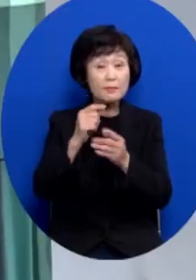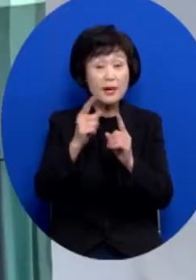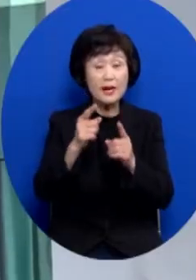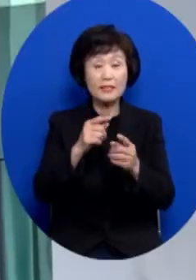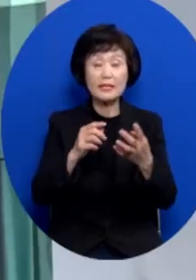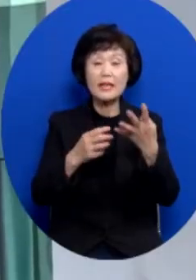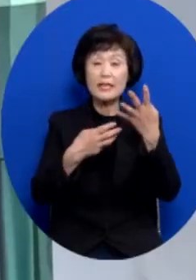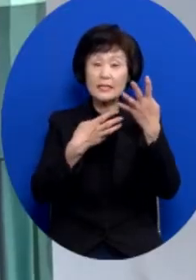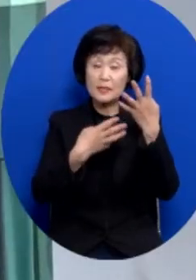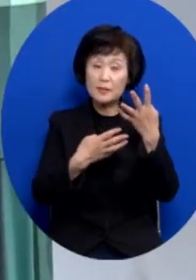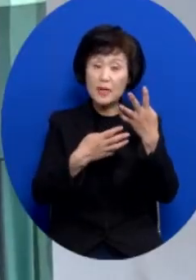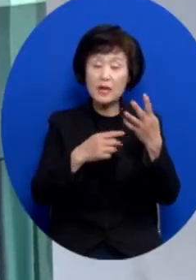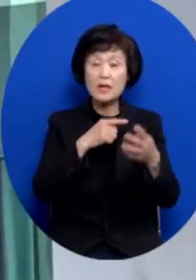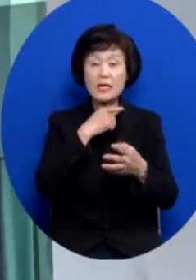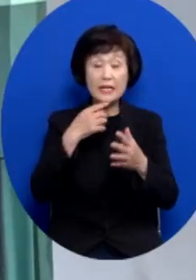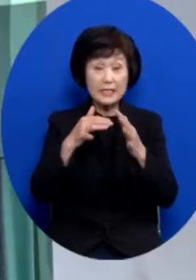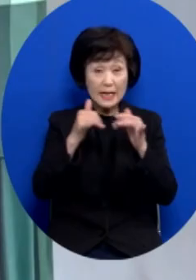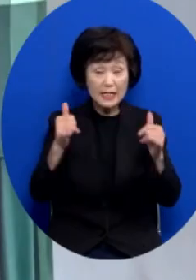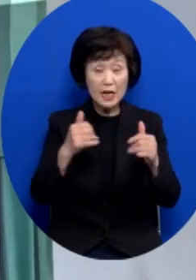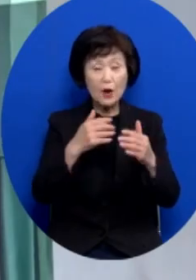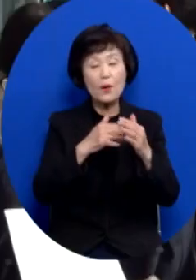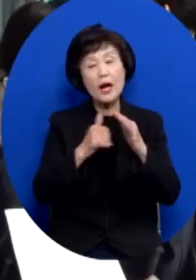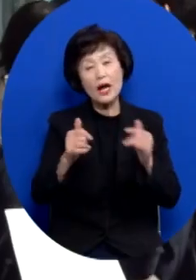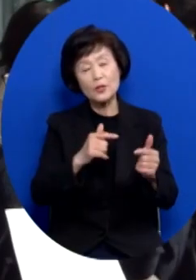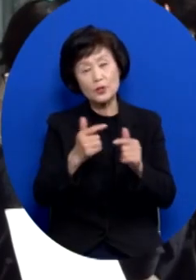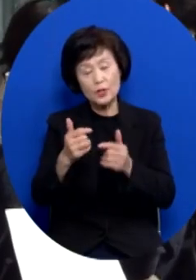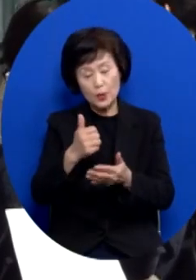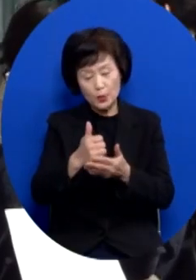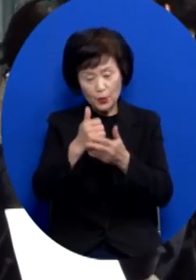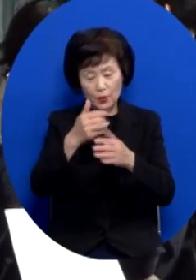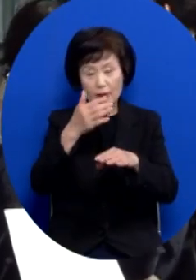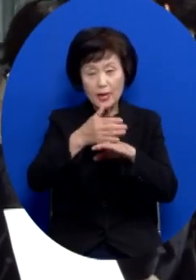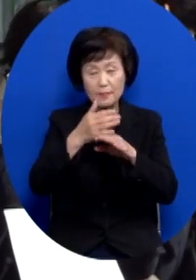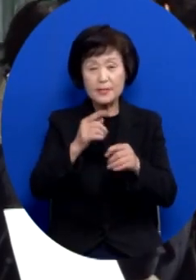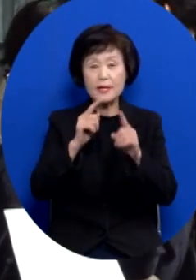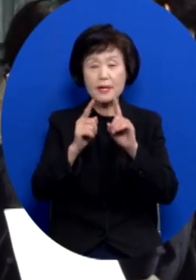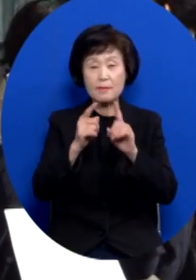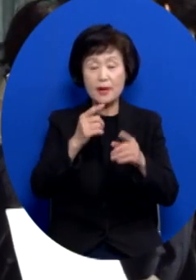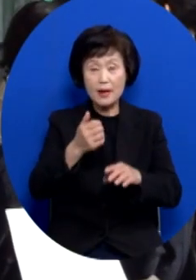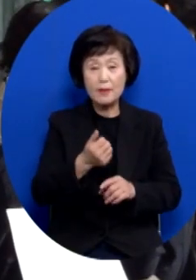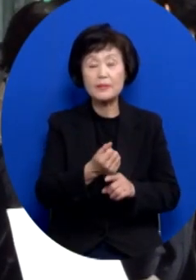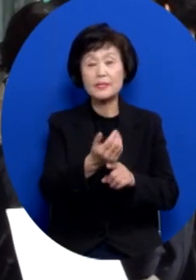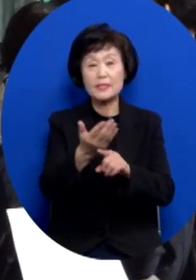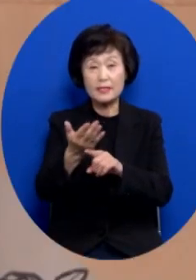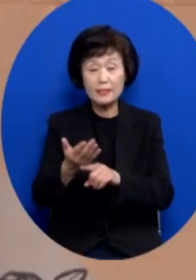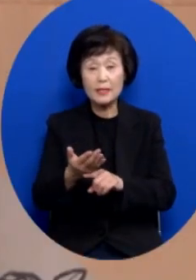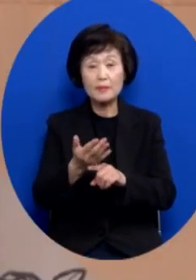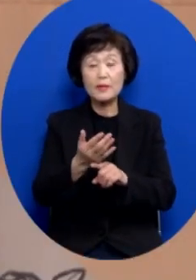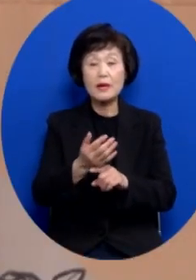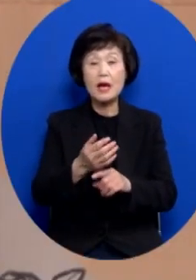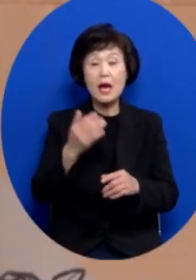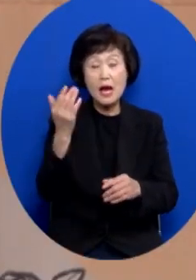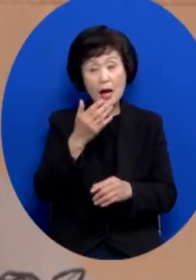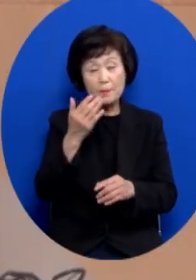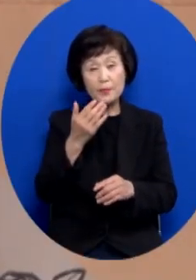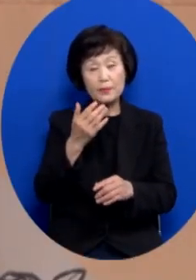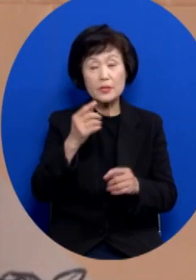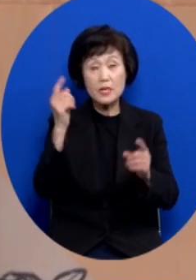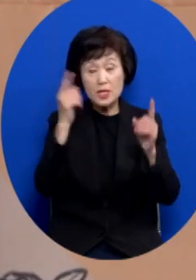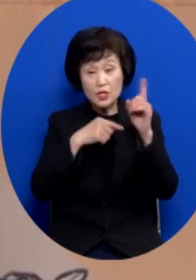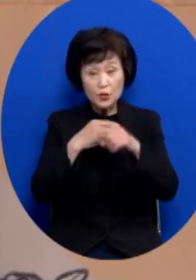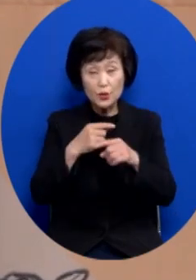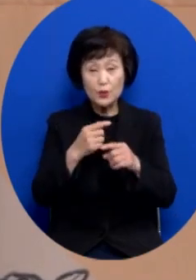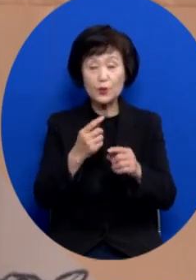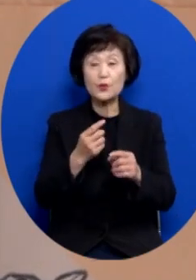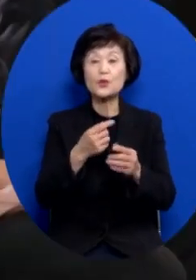4.3 사건 희생자와 유가족들에게 존경과 감사의 마음을 표한다면서 아픈 역사를 치유하는 걸음에